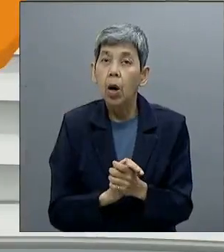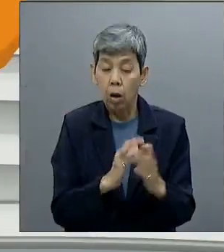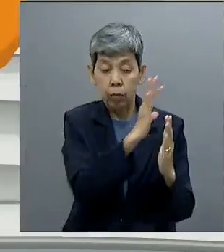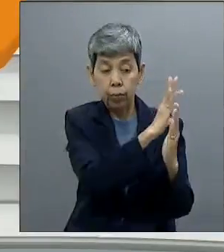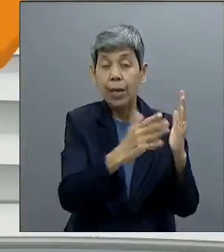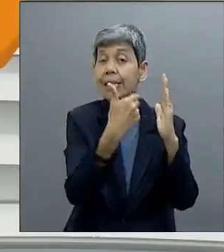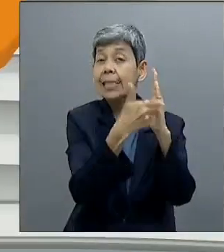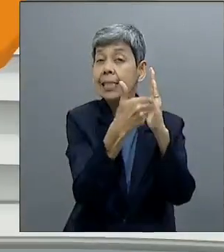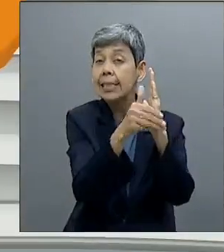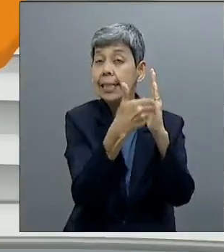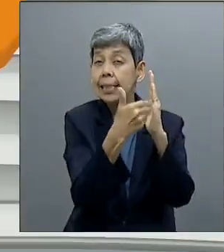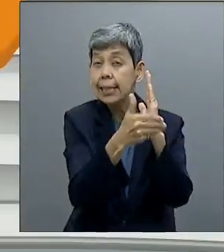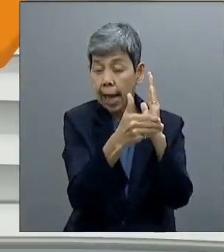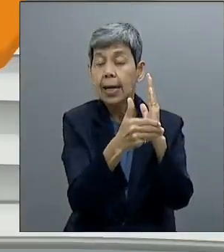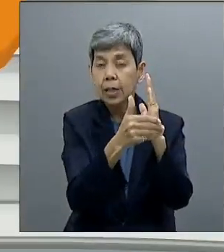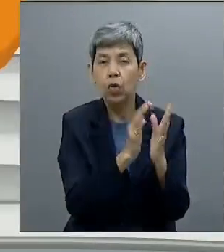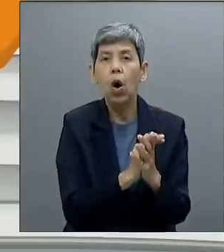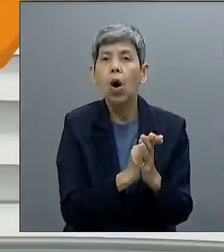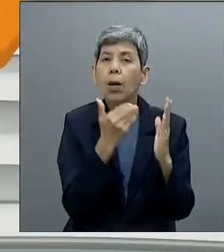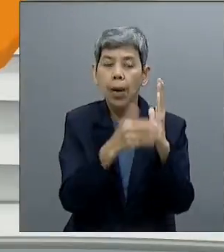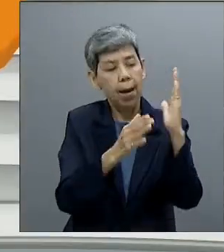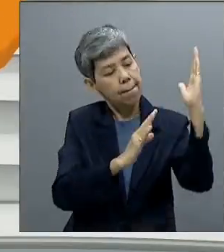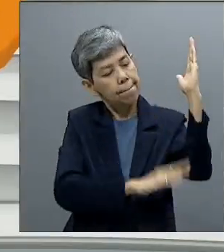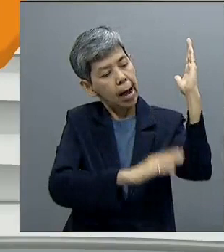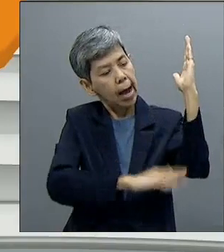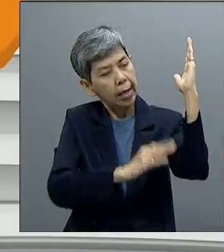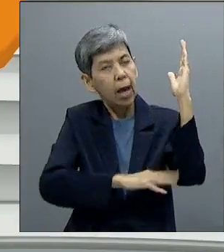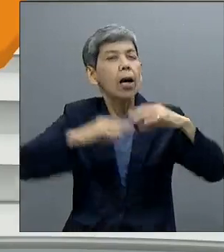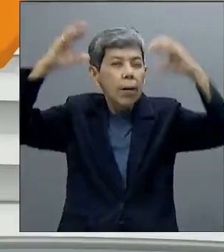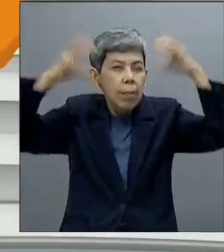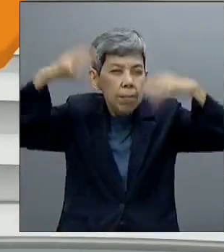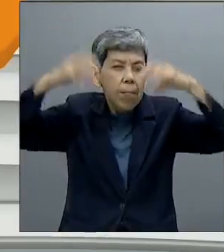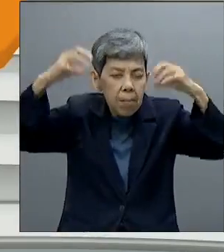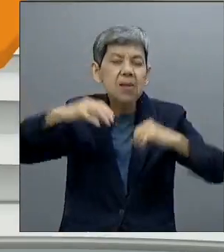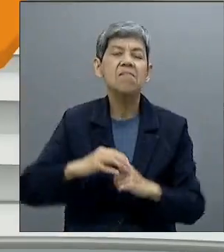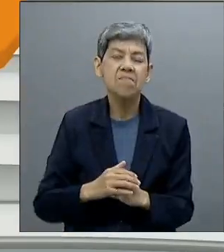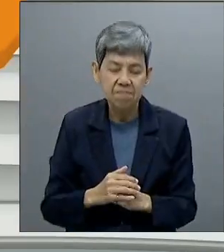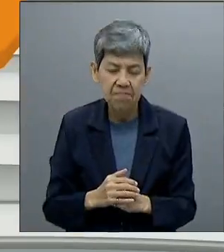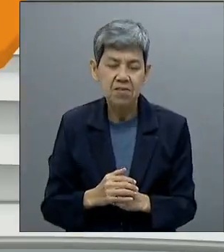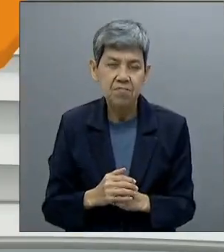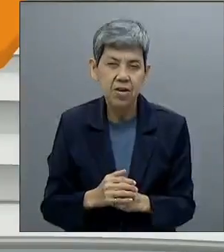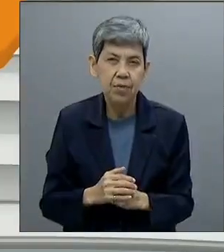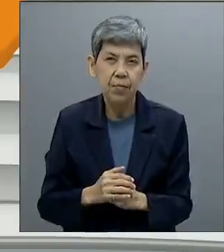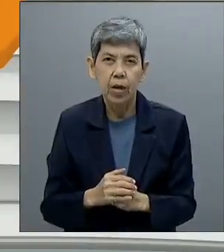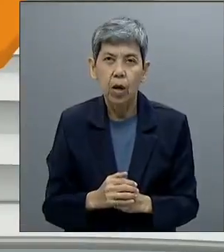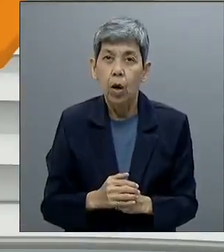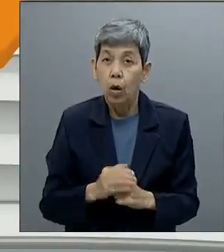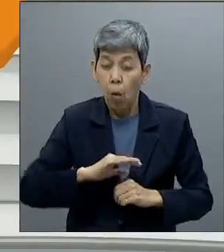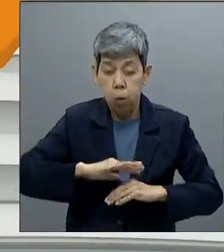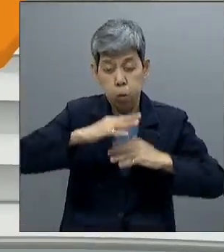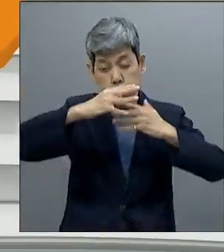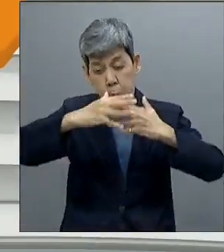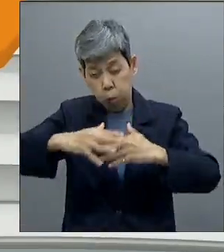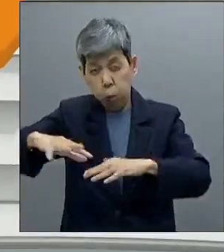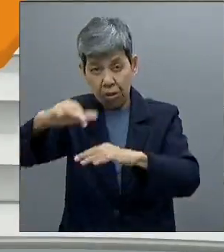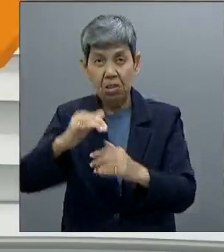คอีสานตอนล่างแล้วก็ที่บริเวณพื้นที่ภาคใต้ก็ยังมีฝนตกหนักตามลำดับค่ะสำหรับความสูงของคลื่นในระยะนี้น